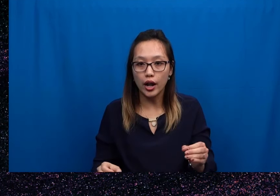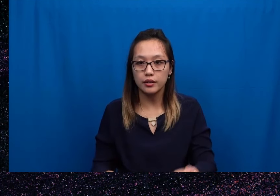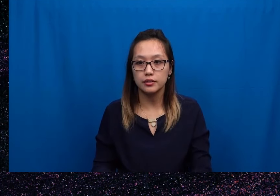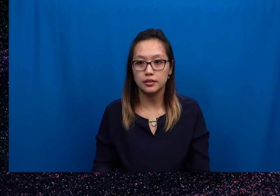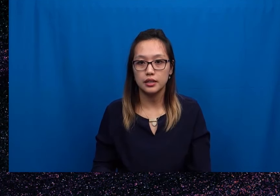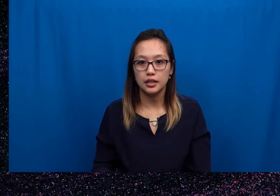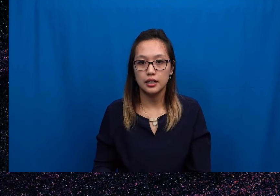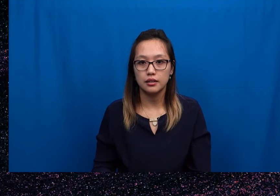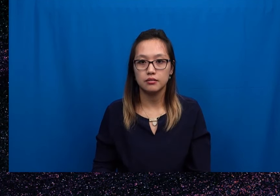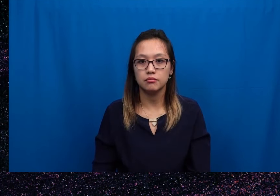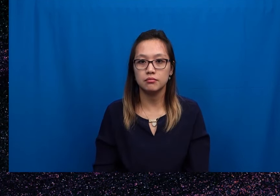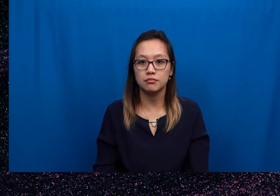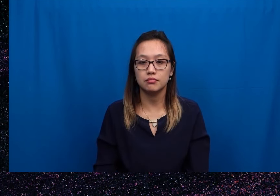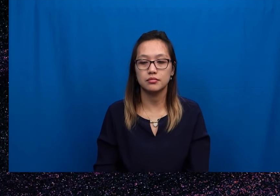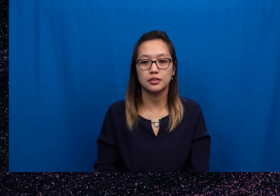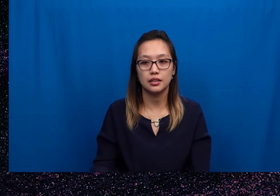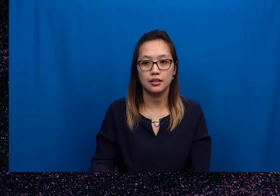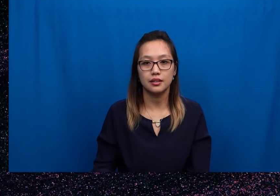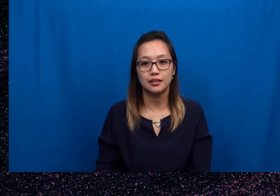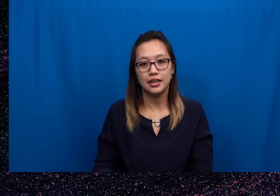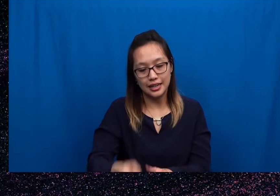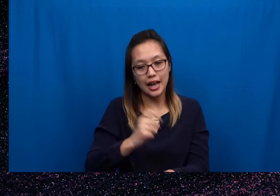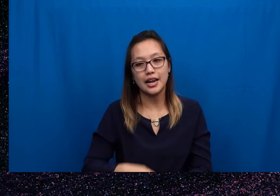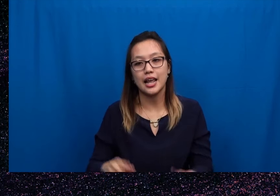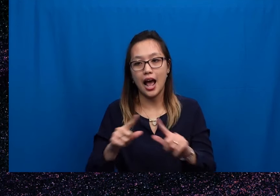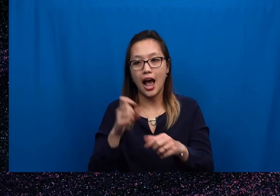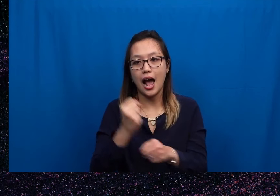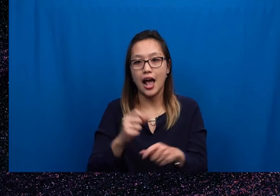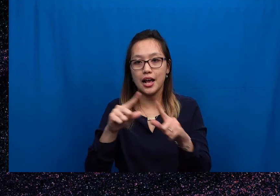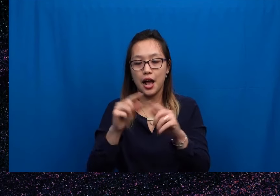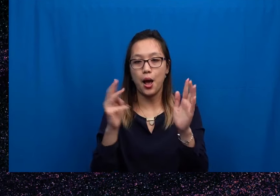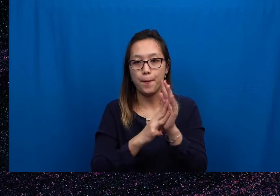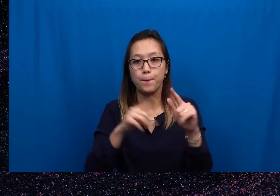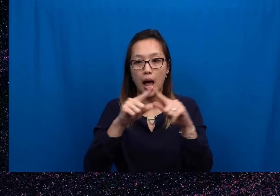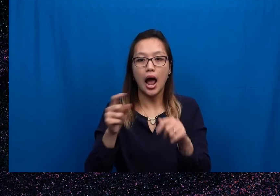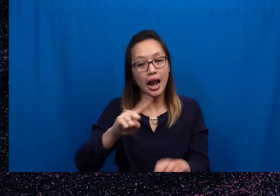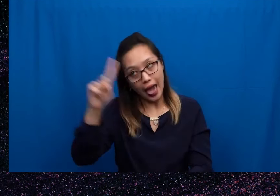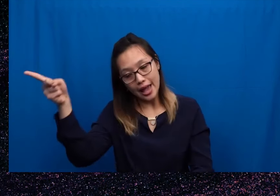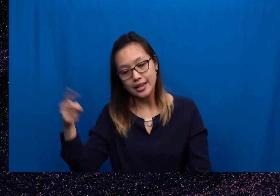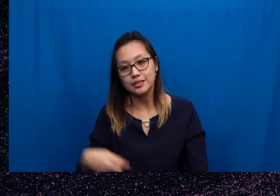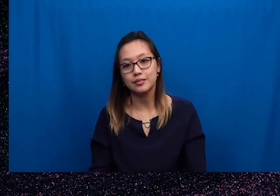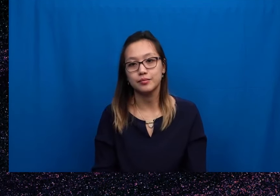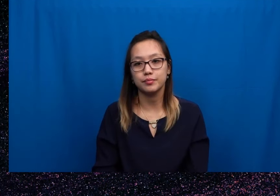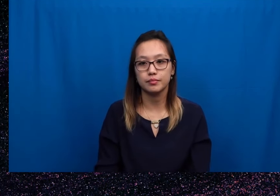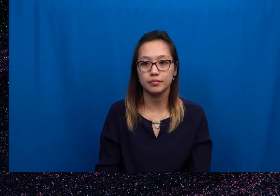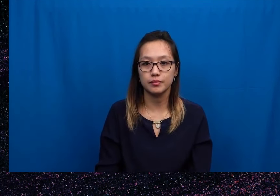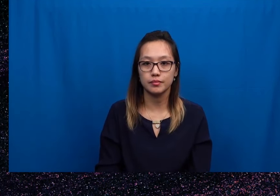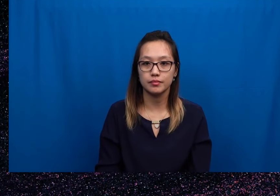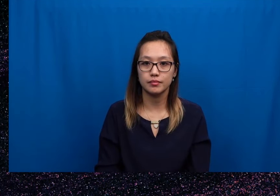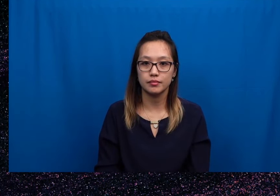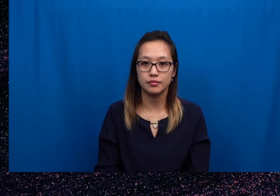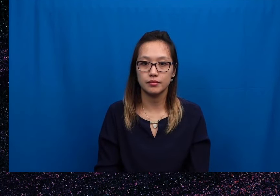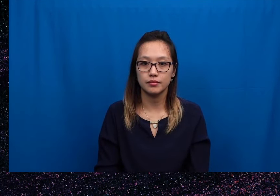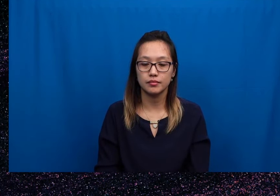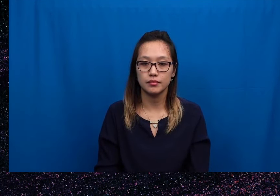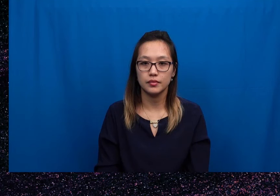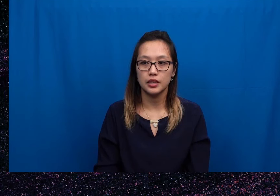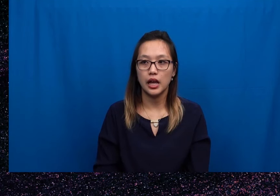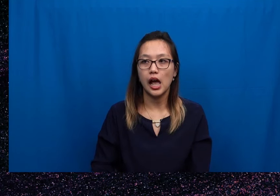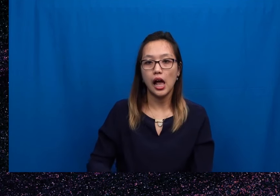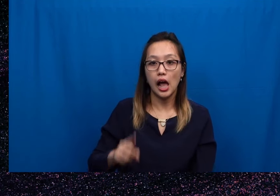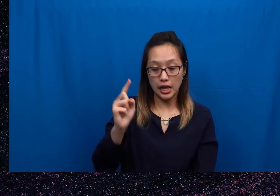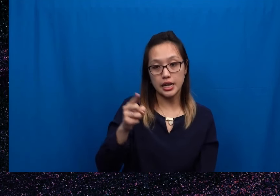sepupu yang dalam khotbahnya itu berkata, memang ini menjadi satu otokritik tapi ini merupakan kebenaran